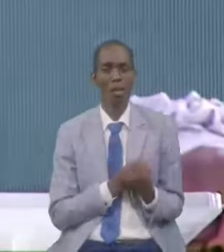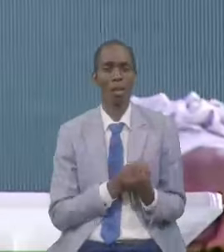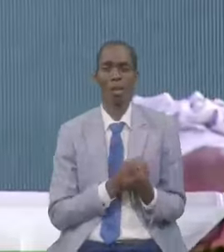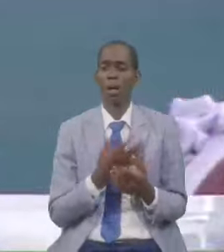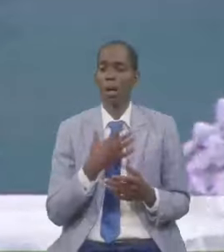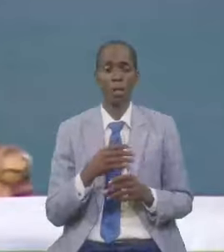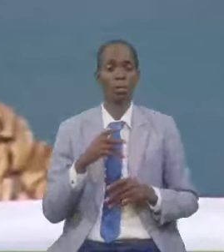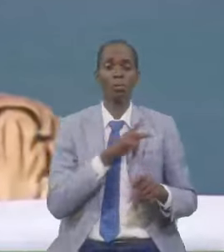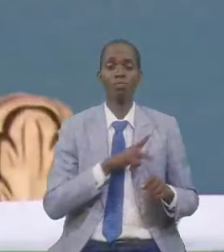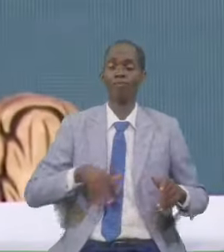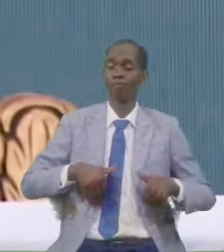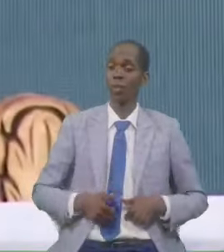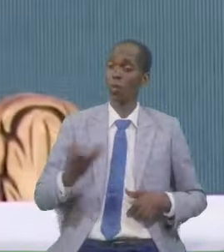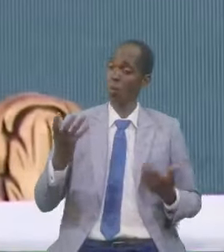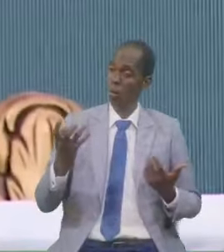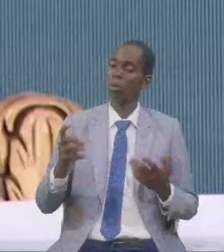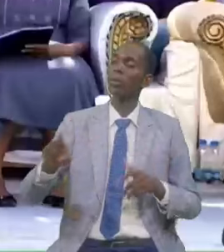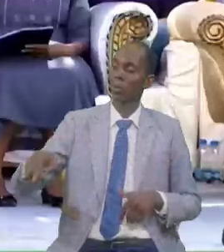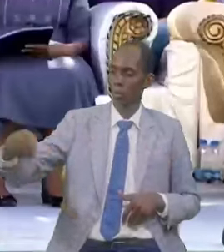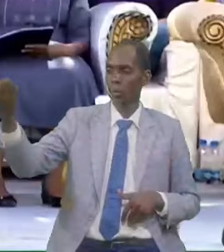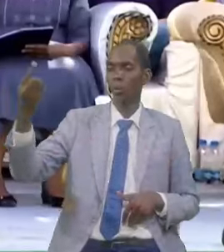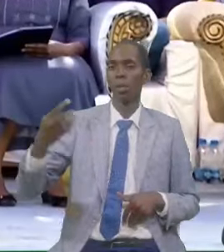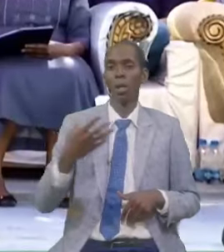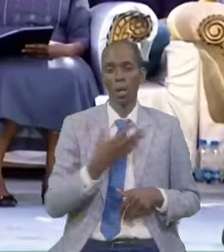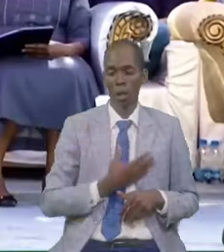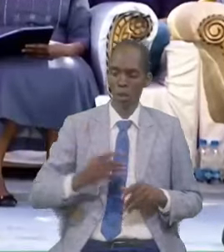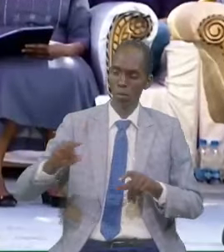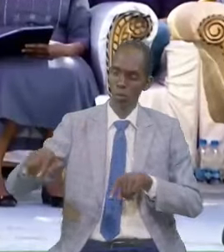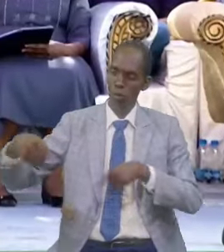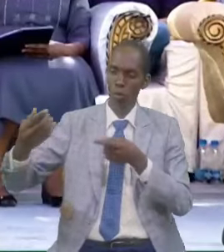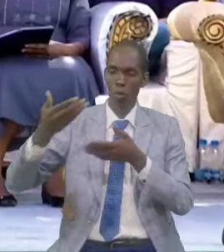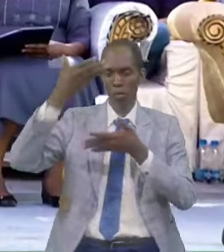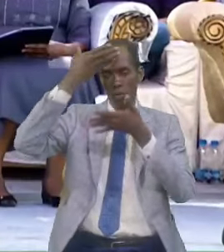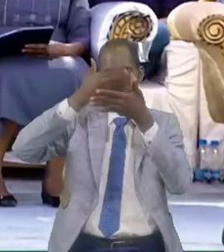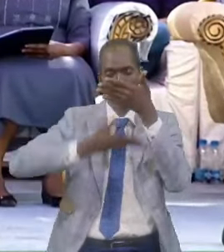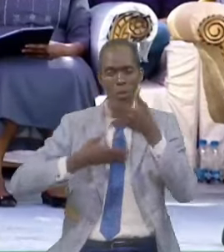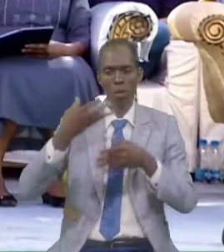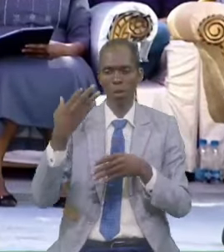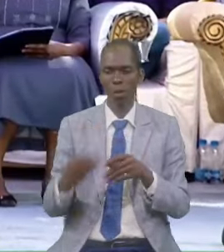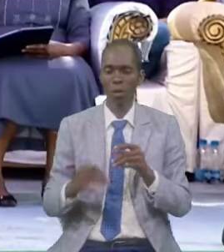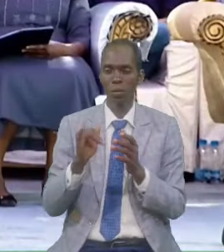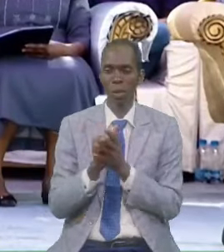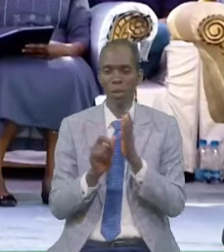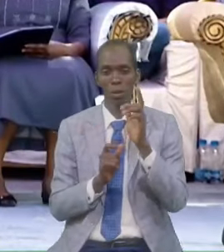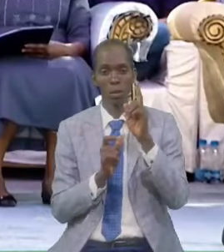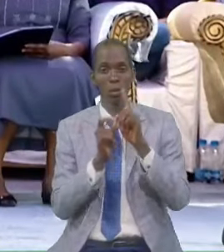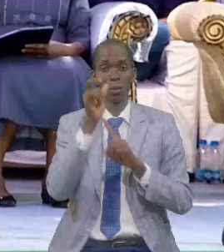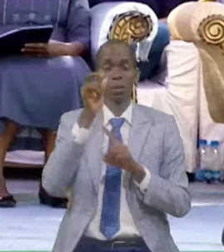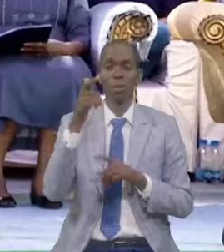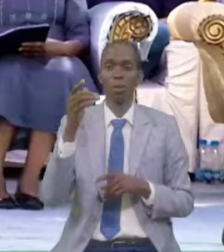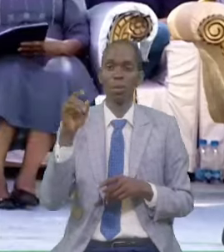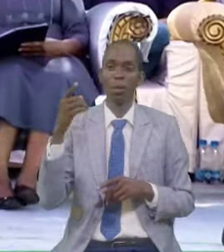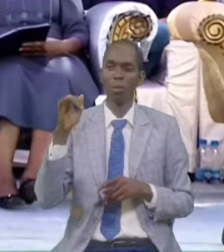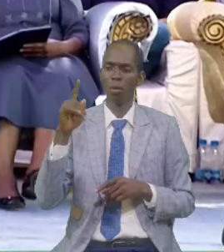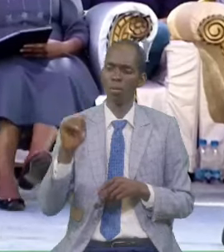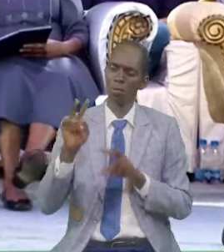now he comes before Goliath. ఇప్పుడు ఆయన గొలియాతు ఎదురుగా వచ్చాడు. And Goliath looked down on him. గొలియాతు అతన్ని తక్కువగా